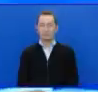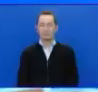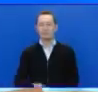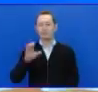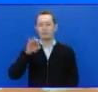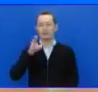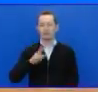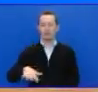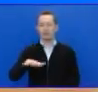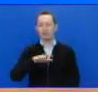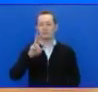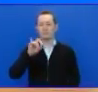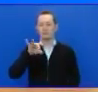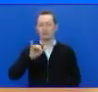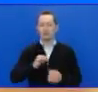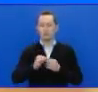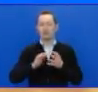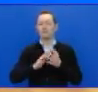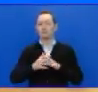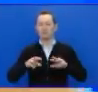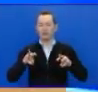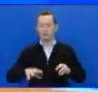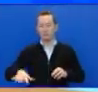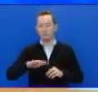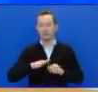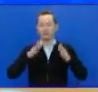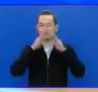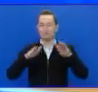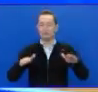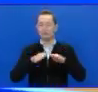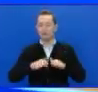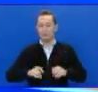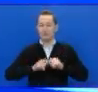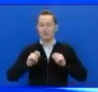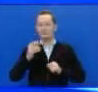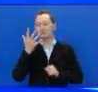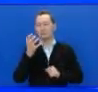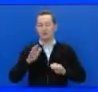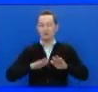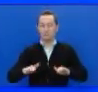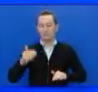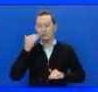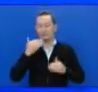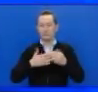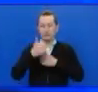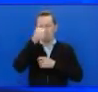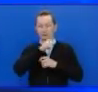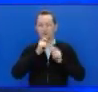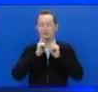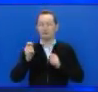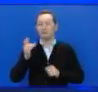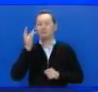Созақ ауданы Қаратау ауыл әкімшілігінің балғындары үшін де шырша шамы жағылды. 500-ге жуық балғында жаңа жылдық сыйлықты